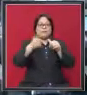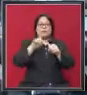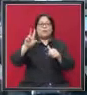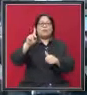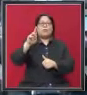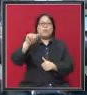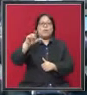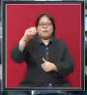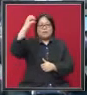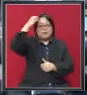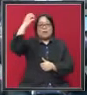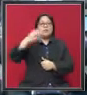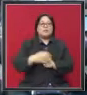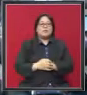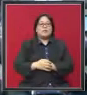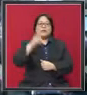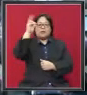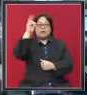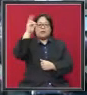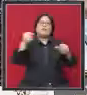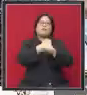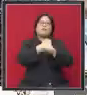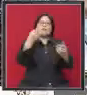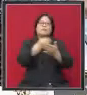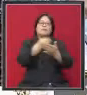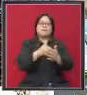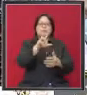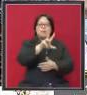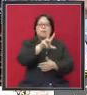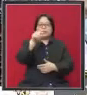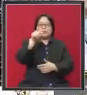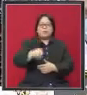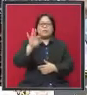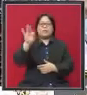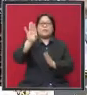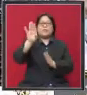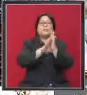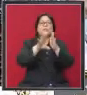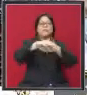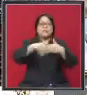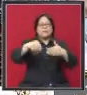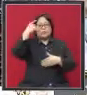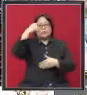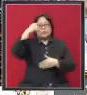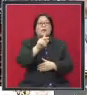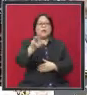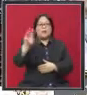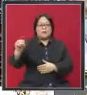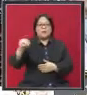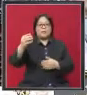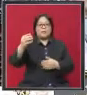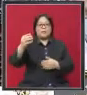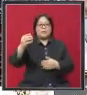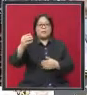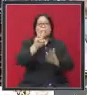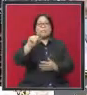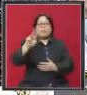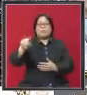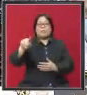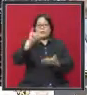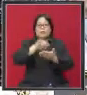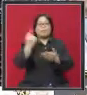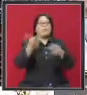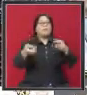Yang Berhormat Kuala Selangor ni. Kerajaan telah memperuntukkan sebanyak 31.9 bilion ringgit kepada KKM dalam belanjawan 2021. Ini